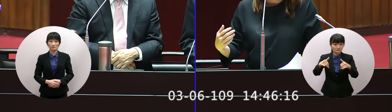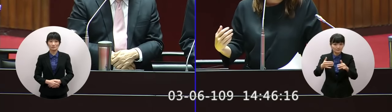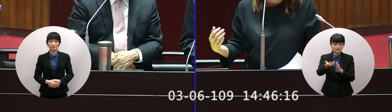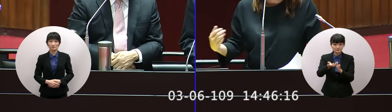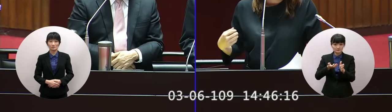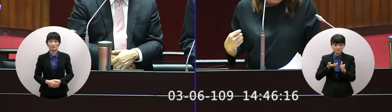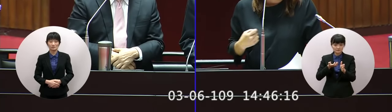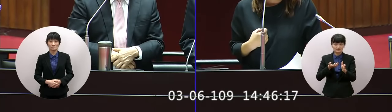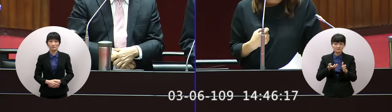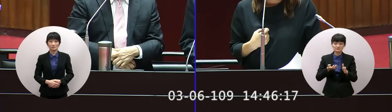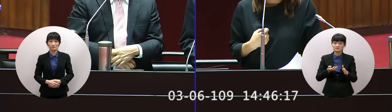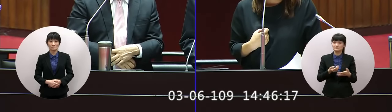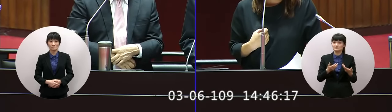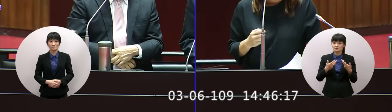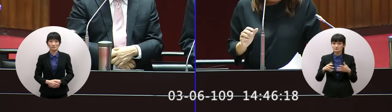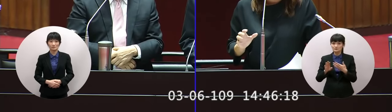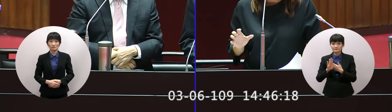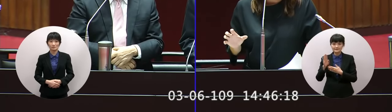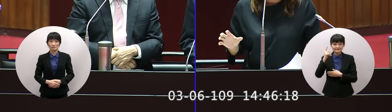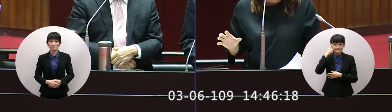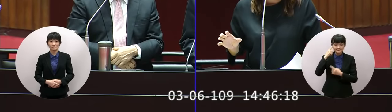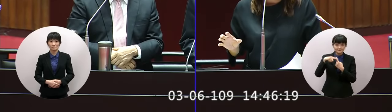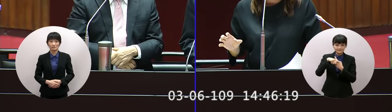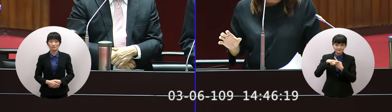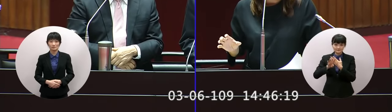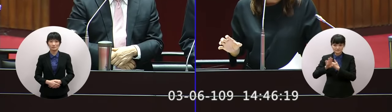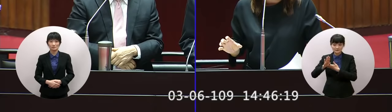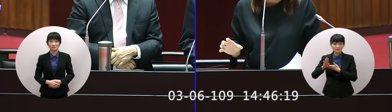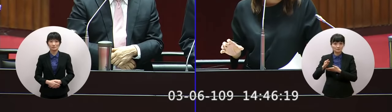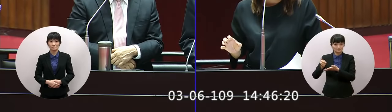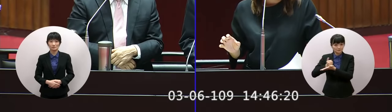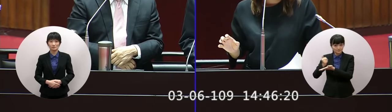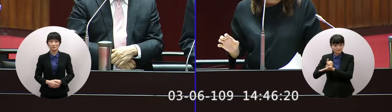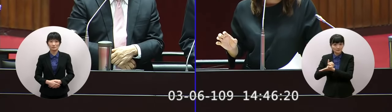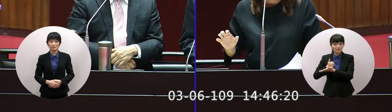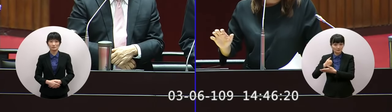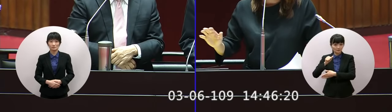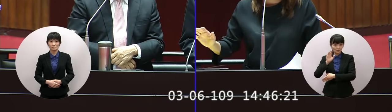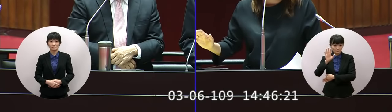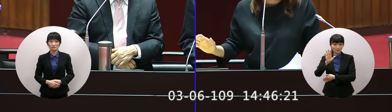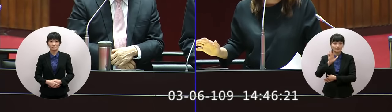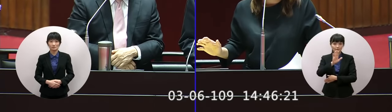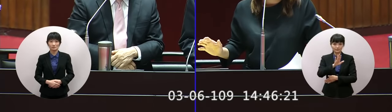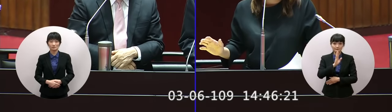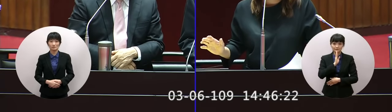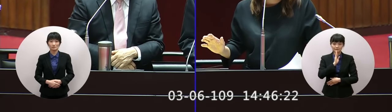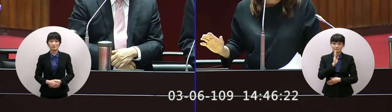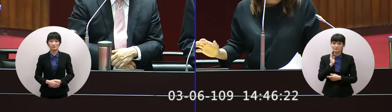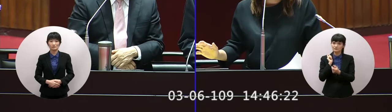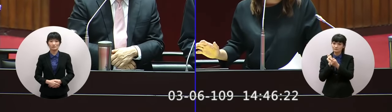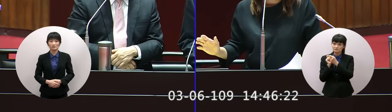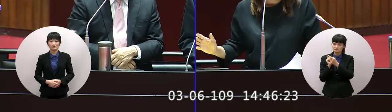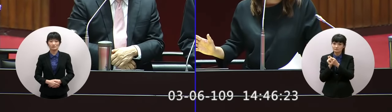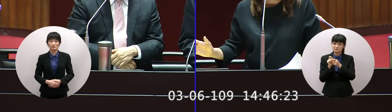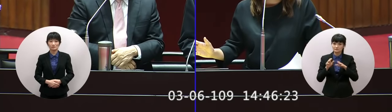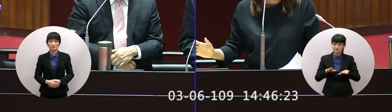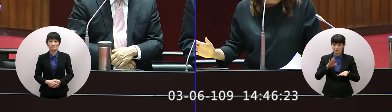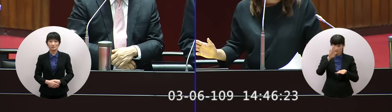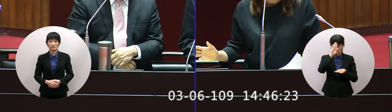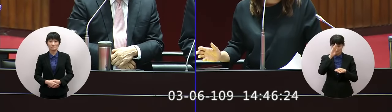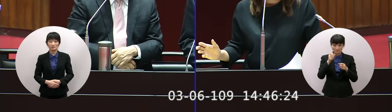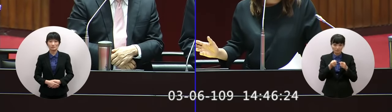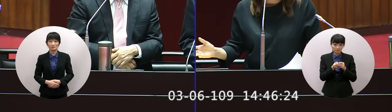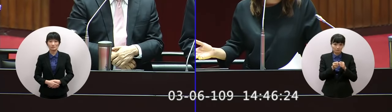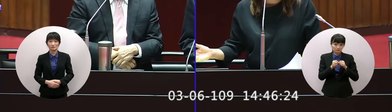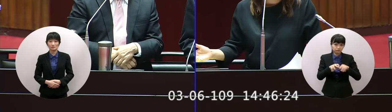多人也透过其他管道进口进来，所以其实才目前至少。因为我们的疫情也没有扩张的像韩